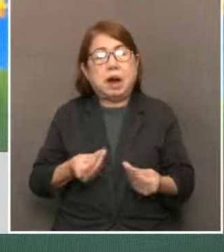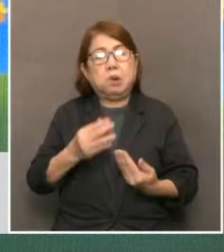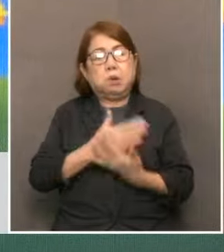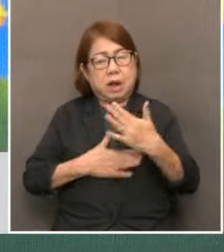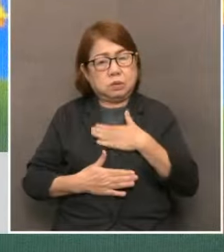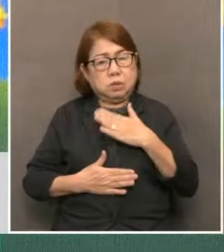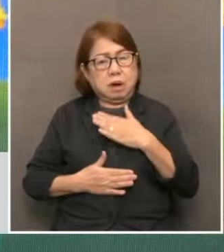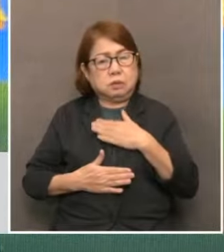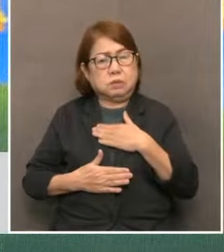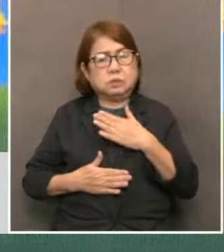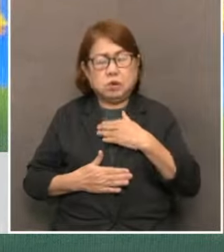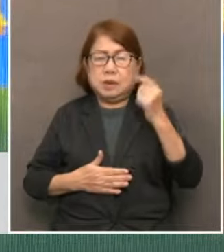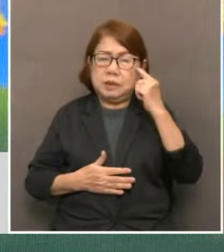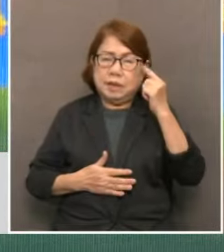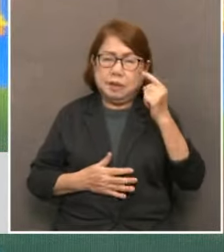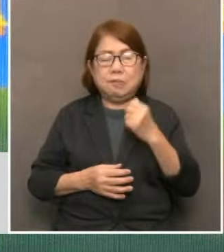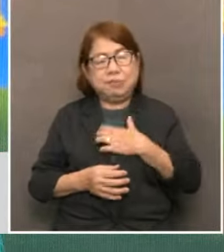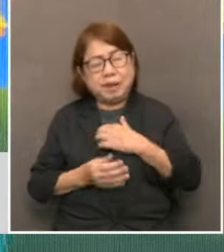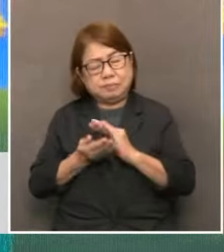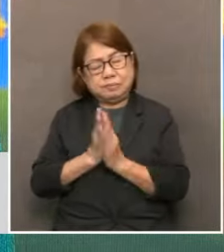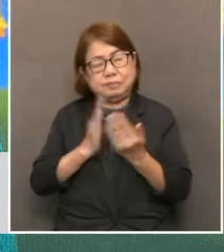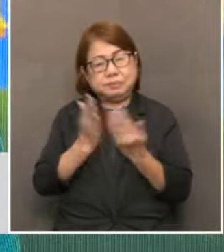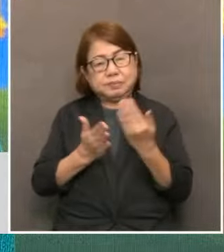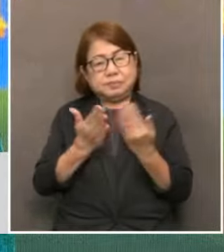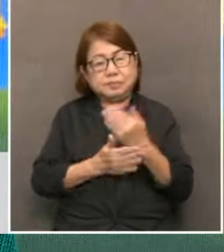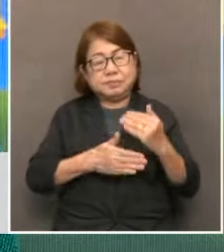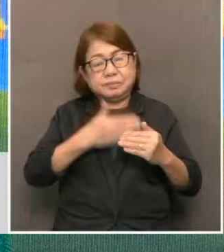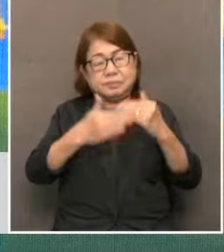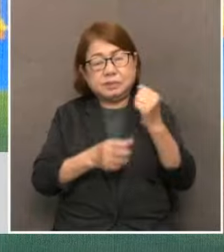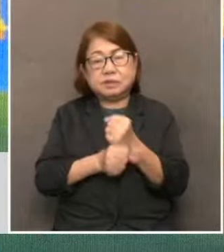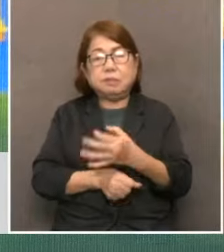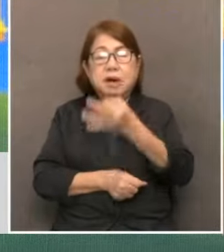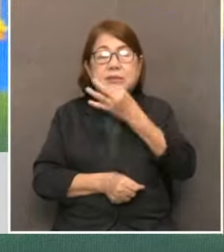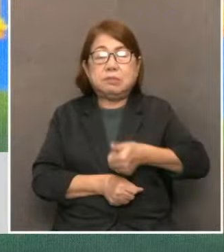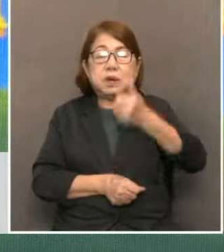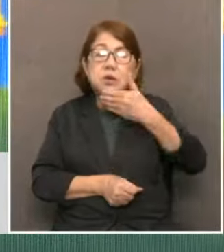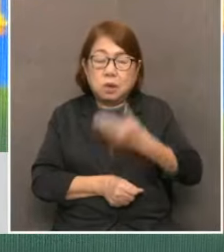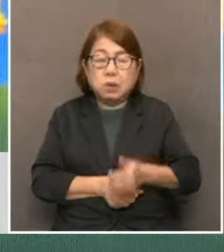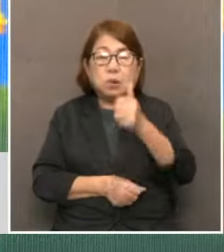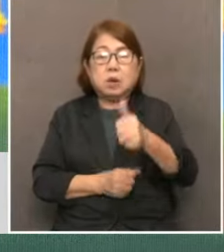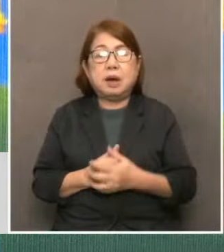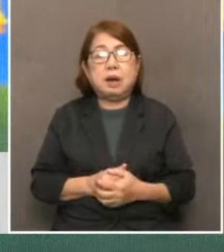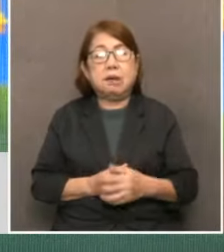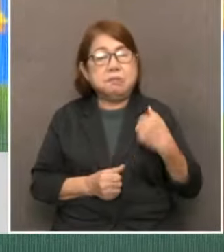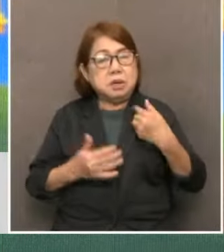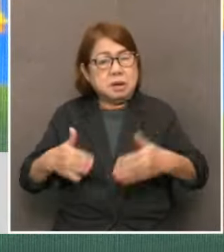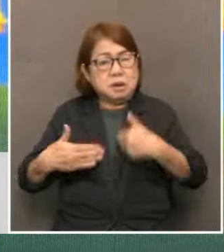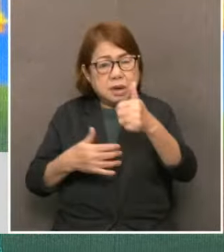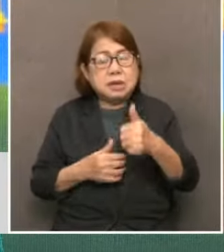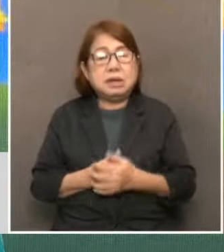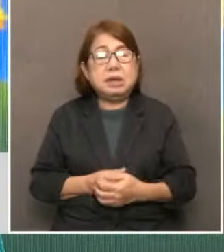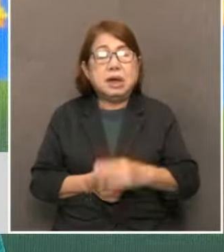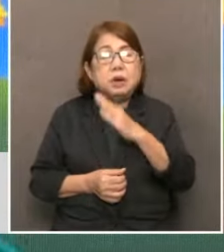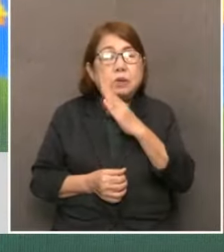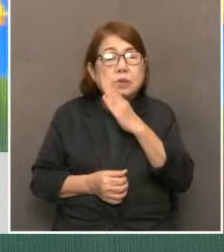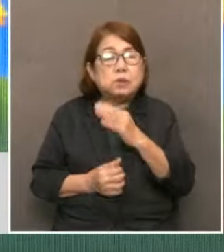มุมมองแล้วะกันว่ามันสามารถพัฒนาต่อไปเป็นอาชีพที่ยั่งยืนให้กับประเทศนี้แล้วก็สร้าง Incomeได้เยอะมากเพราะว่ามันไม่ใช่แค่ว่า